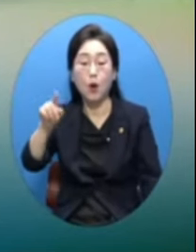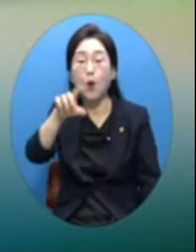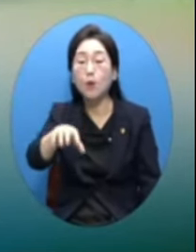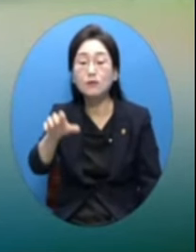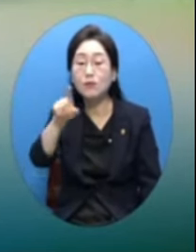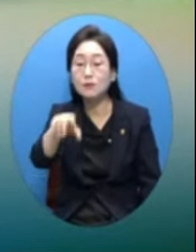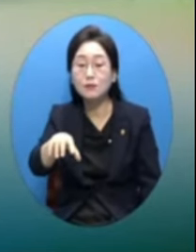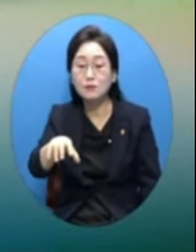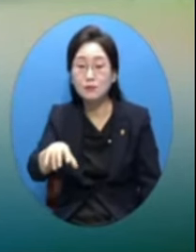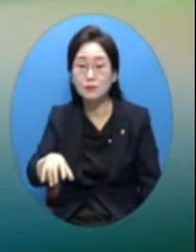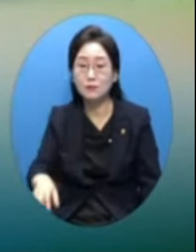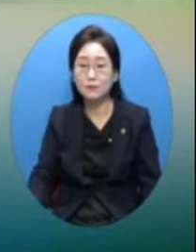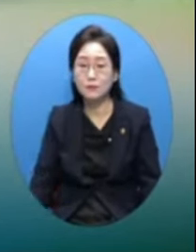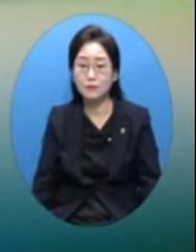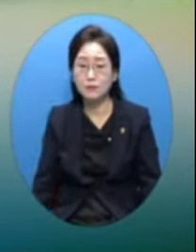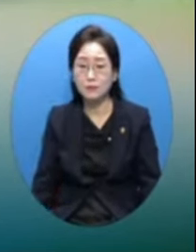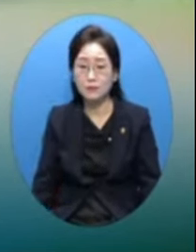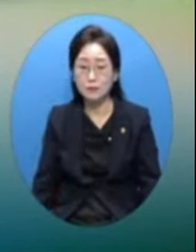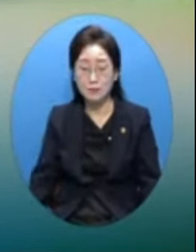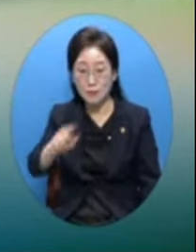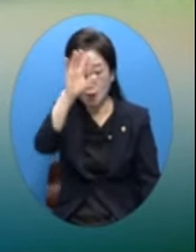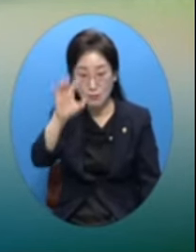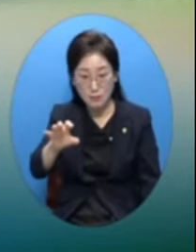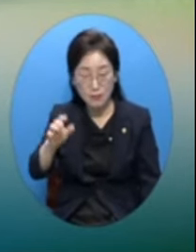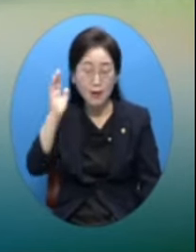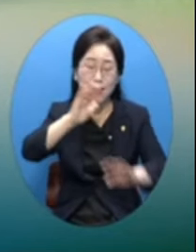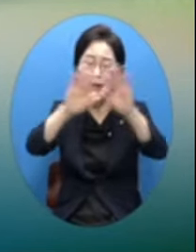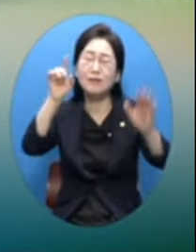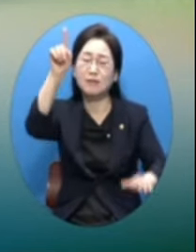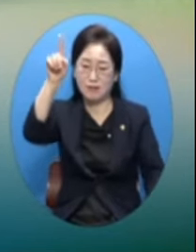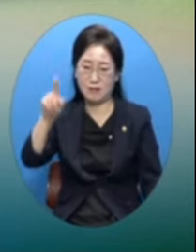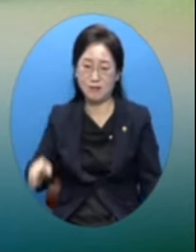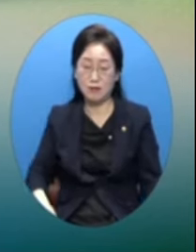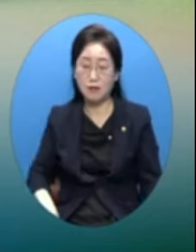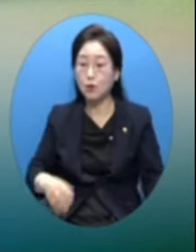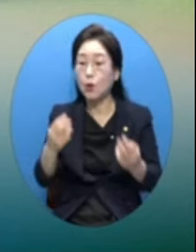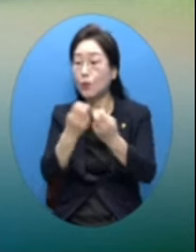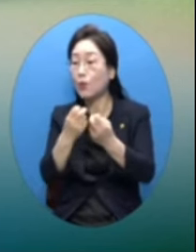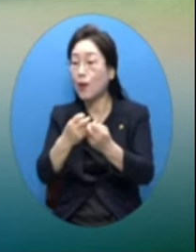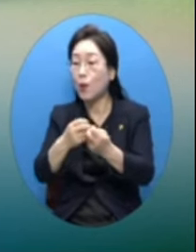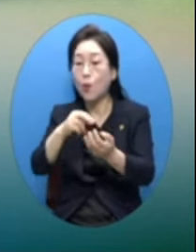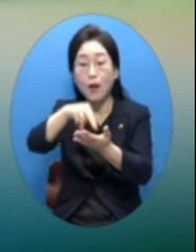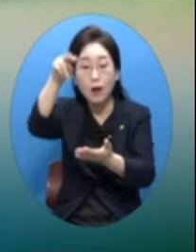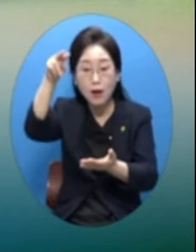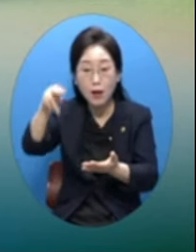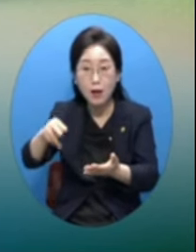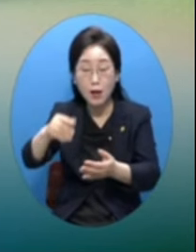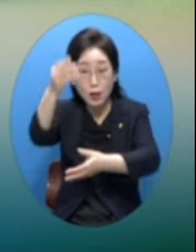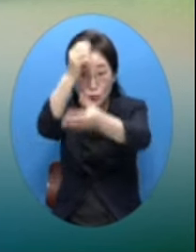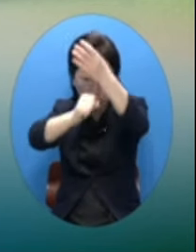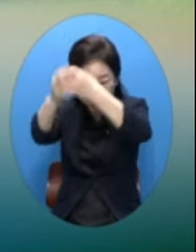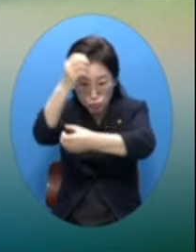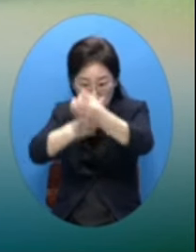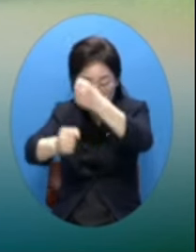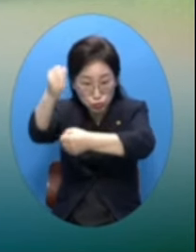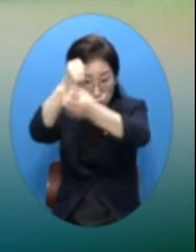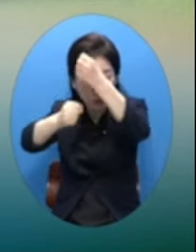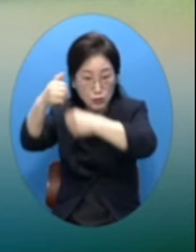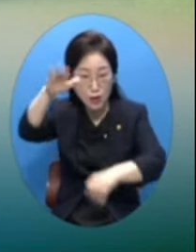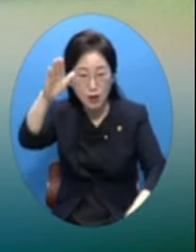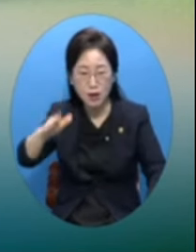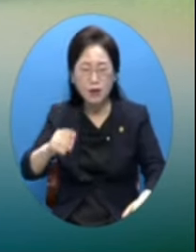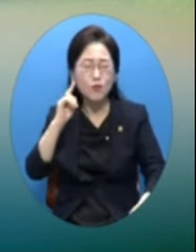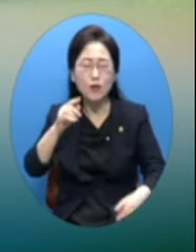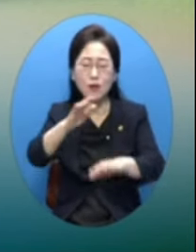어디로 데려갔지? 하나로 데려가셨단다. 어떻게 올라갔어? 줄을 내려 올라갔어? 애들이 5살,